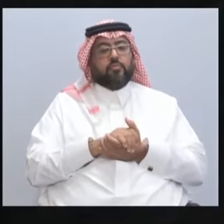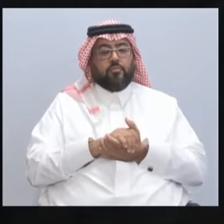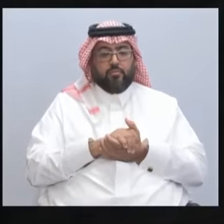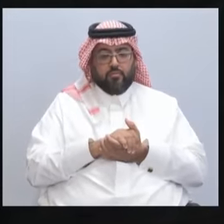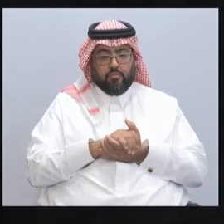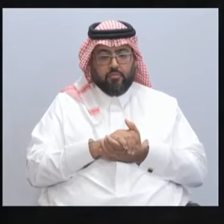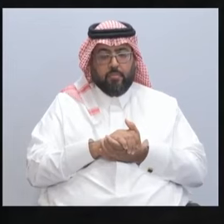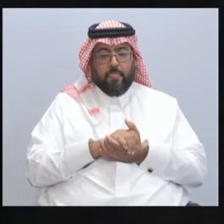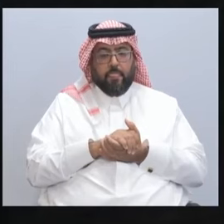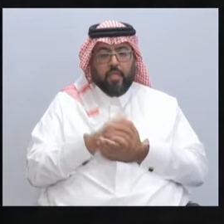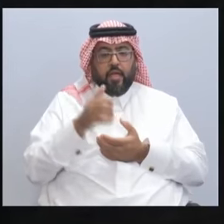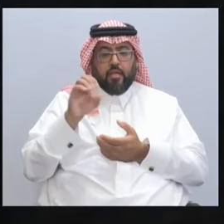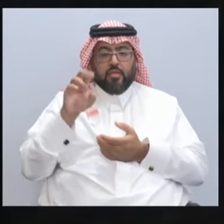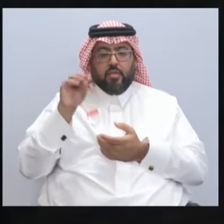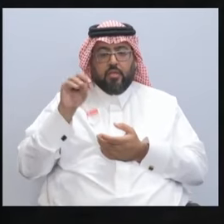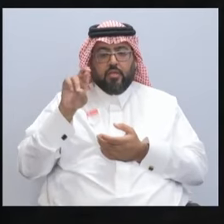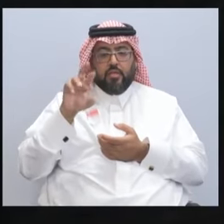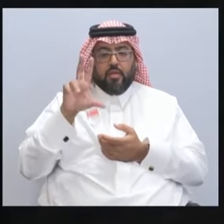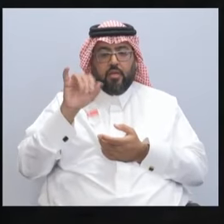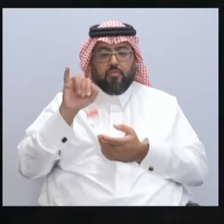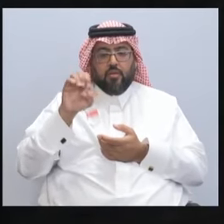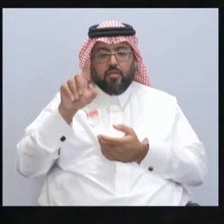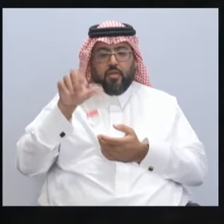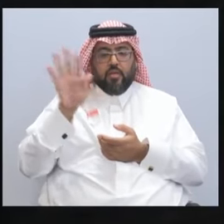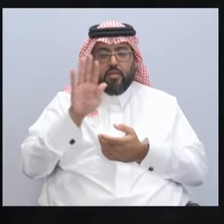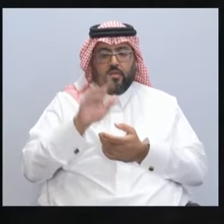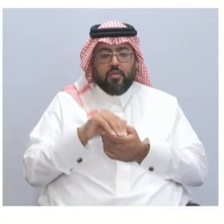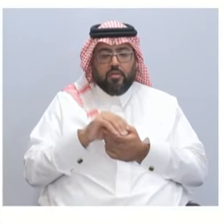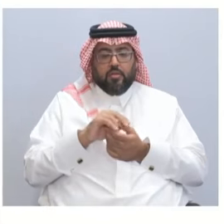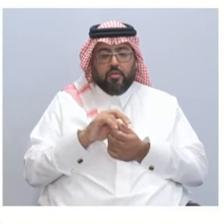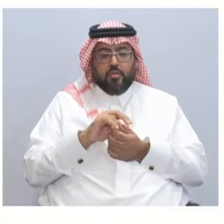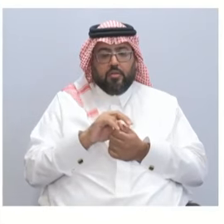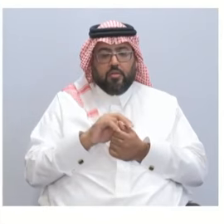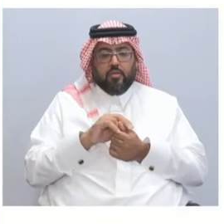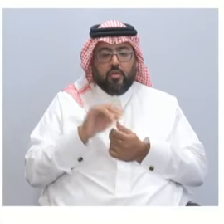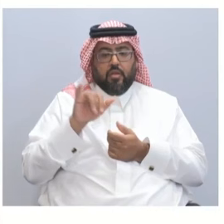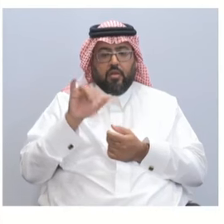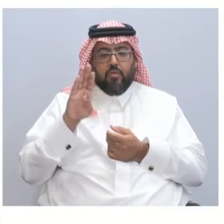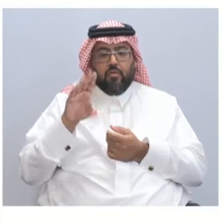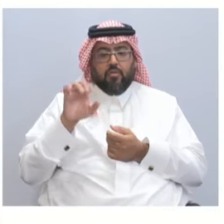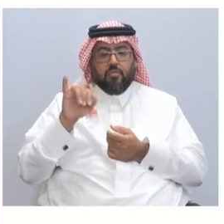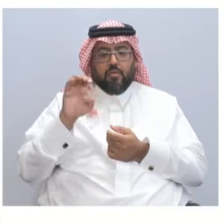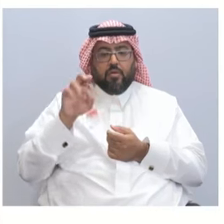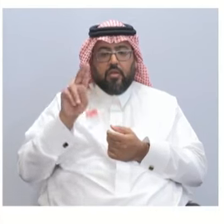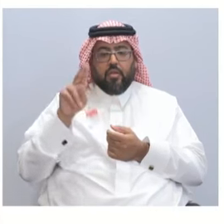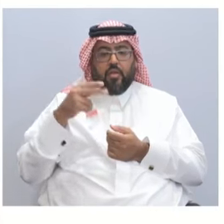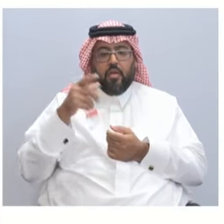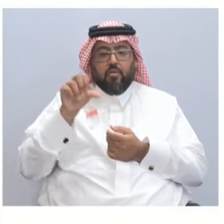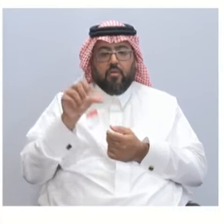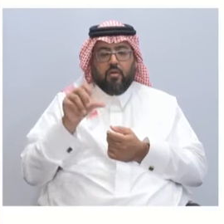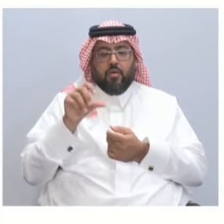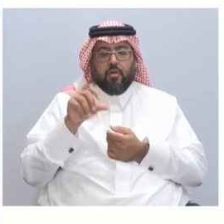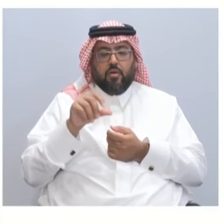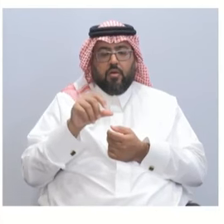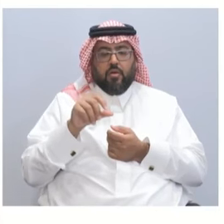المجلس اجهزه المجلس اجهزه المجلس يتكون مجلس التعاون لدول الخليج العربي من